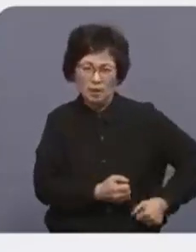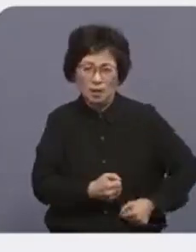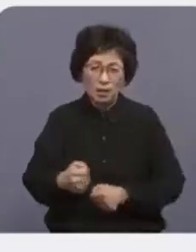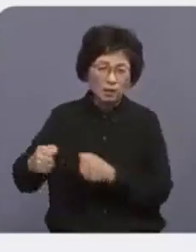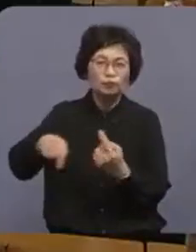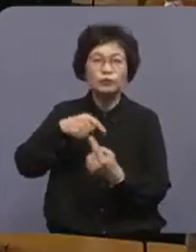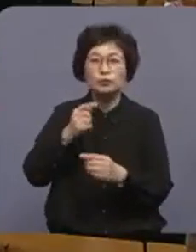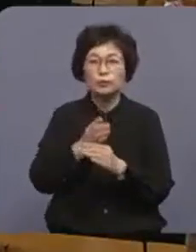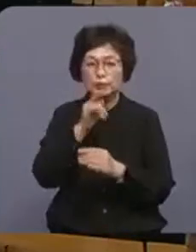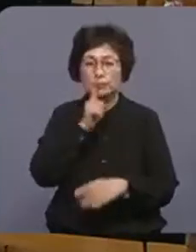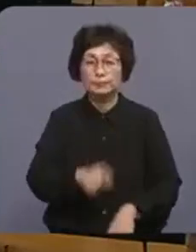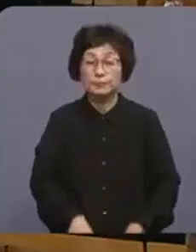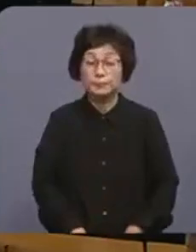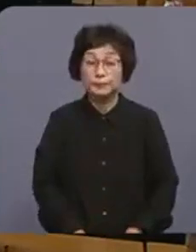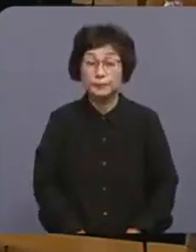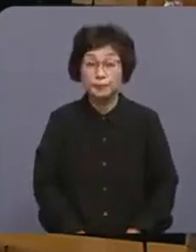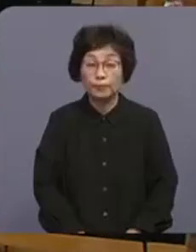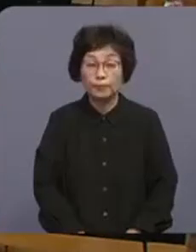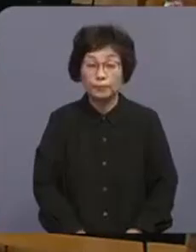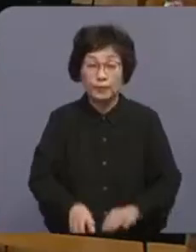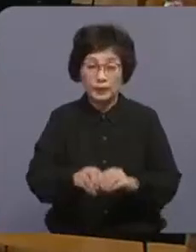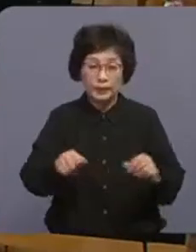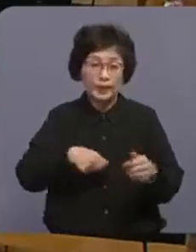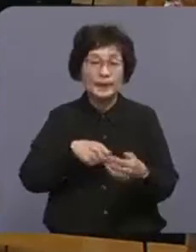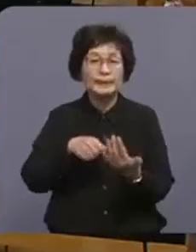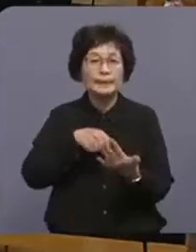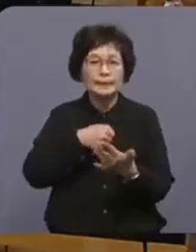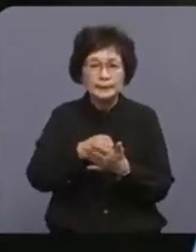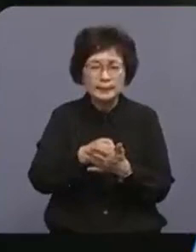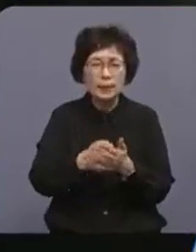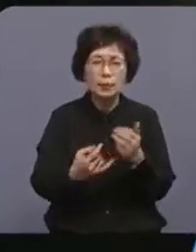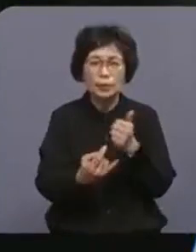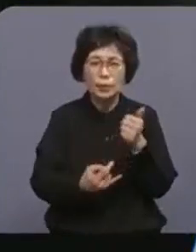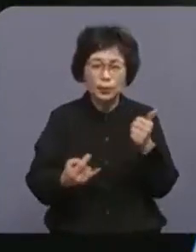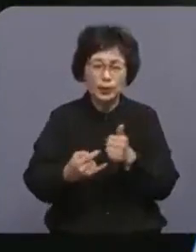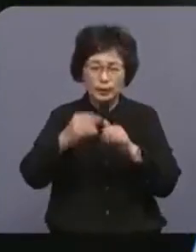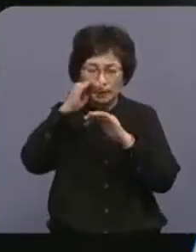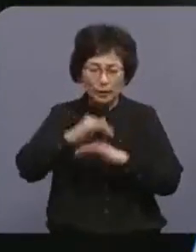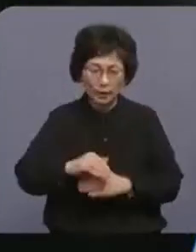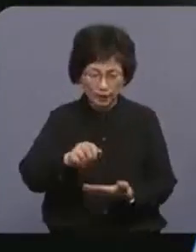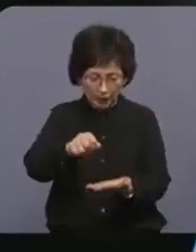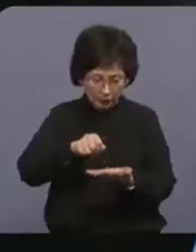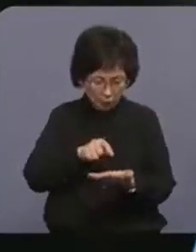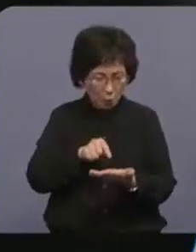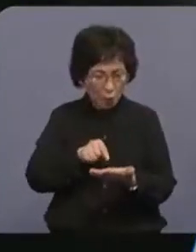있습니다. 부산시는 입지선정위원회가 제시한 권고안을 충분히 검토한